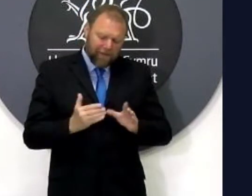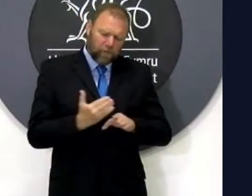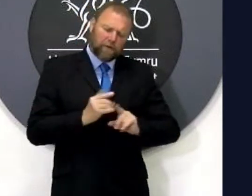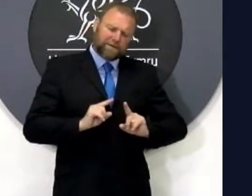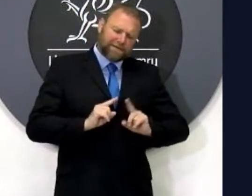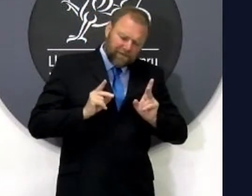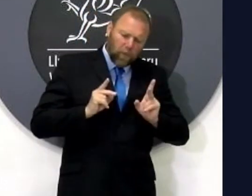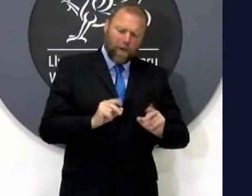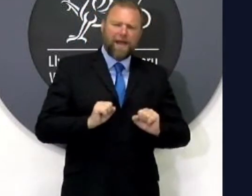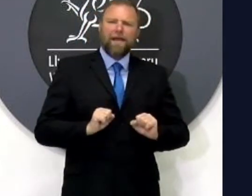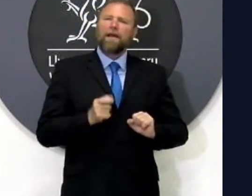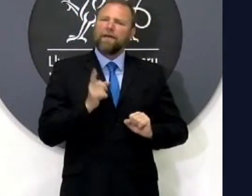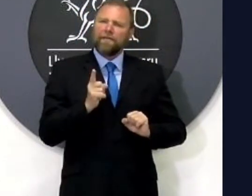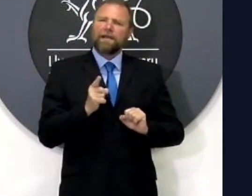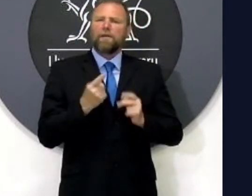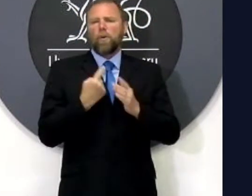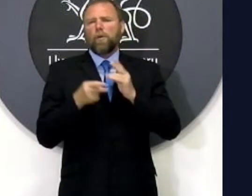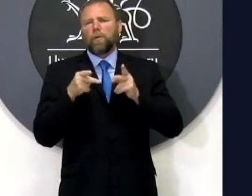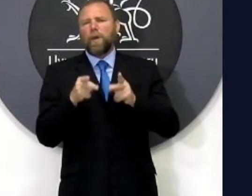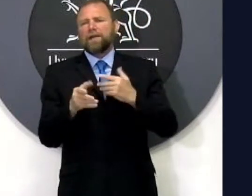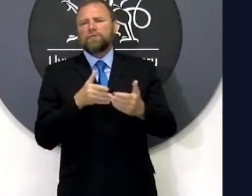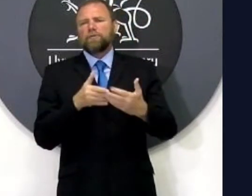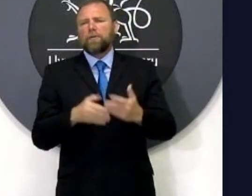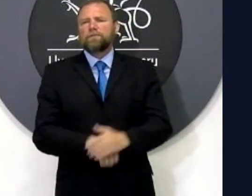we'll be able to tackle the backlog.